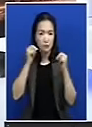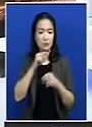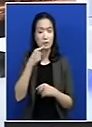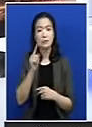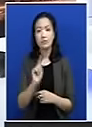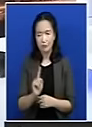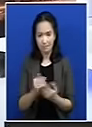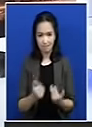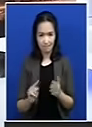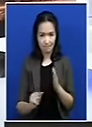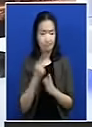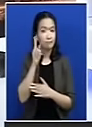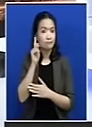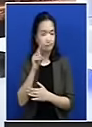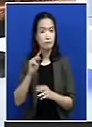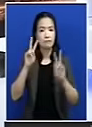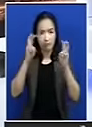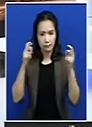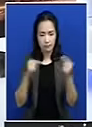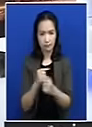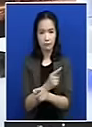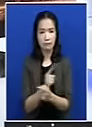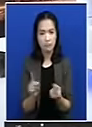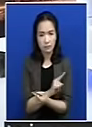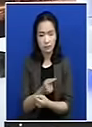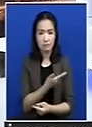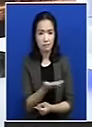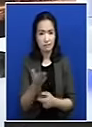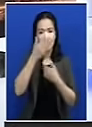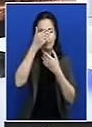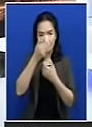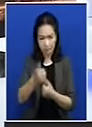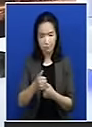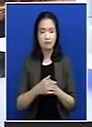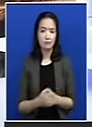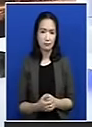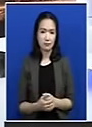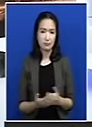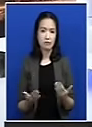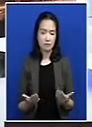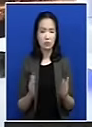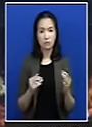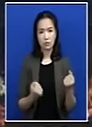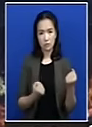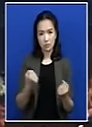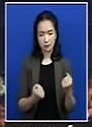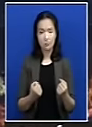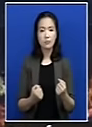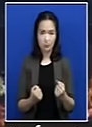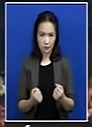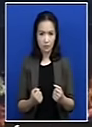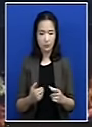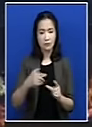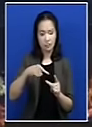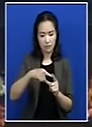เริ่มต้นข่าววันนี้ด้วยประเด็นทางสังคมที่ผู้คนให้ความสนใจจากกรณีที่คนขับรถเบนซ์